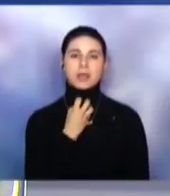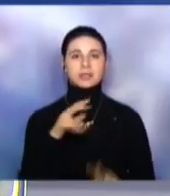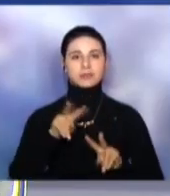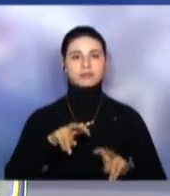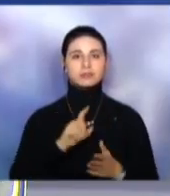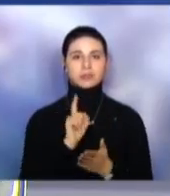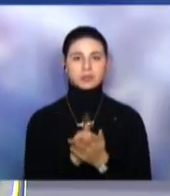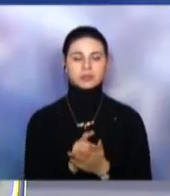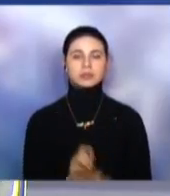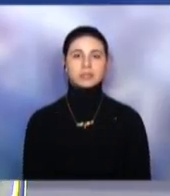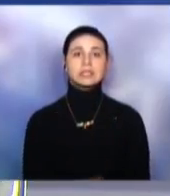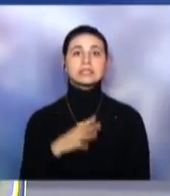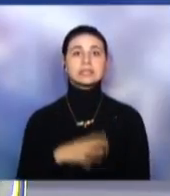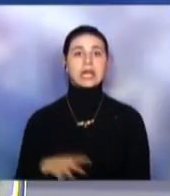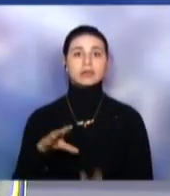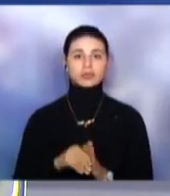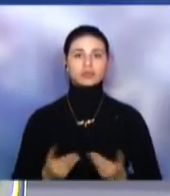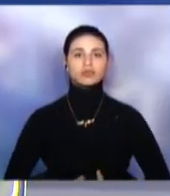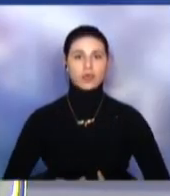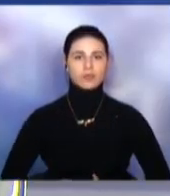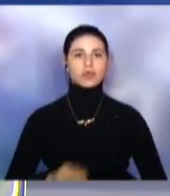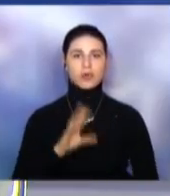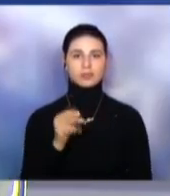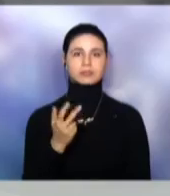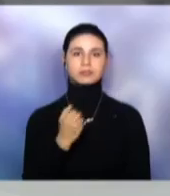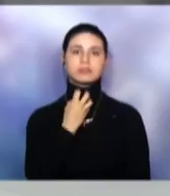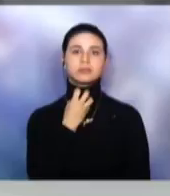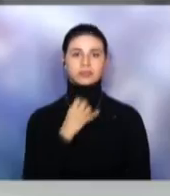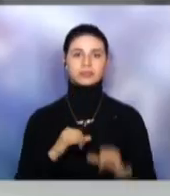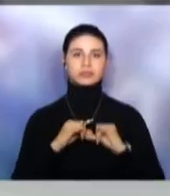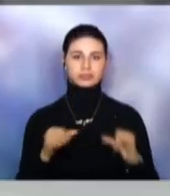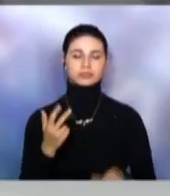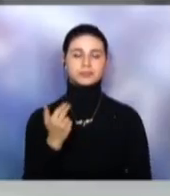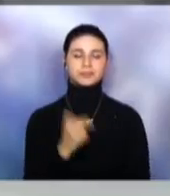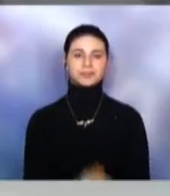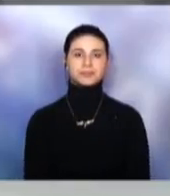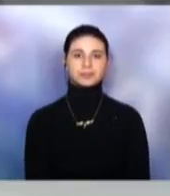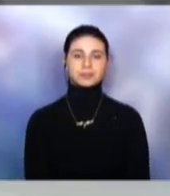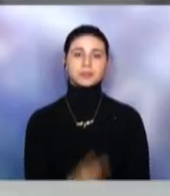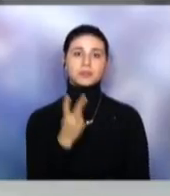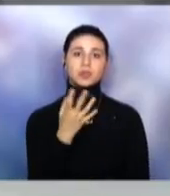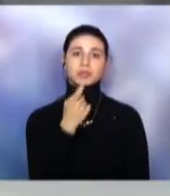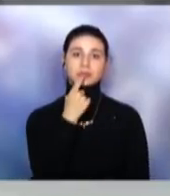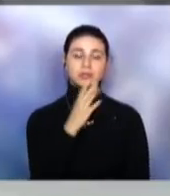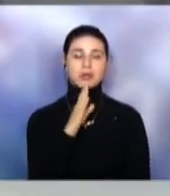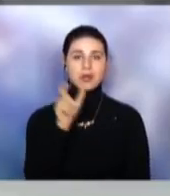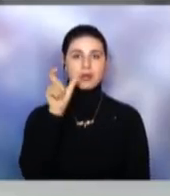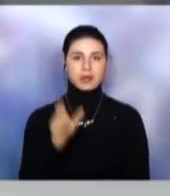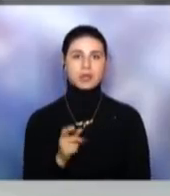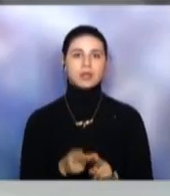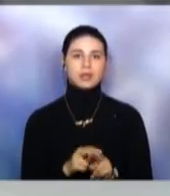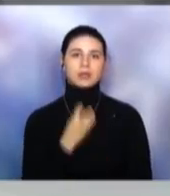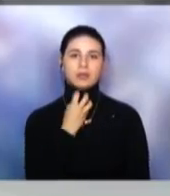მით უფრო გავითვალისწინეთ, რომ საქართველოში ვცხოვრობთ. კი ბატონო, გეთანხმებით და სპეციფიკური ასაკი, სპეციფიკური სქესი